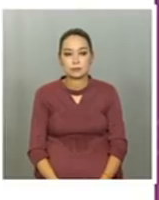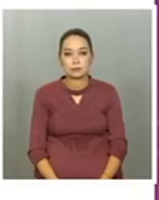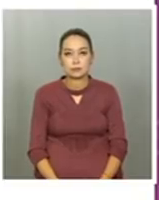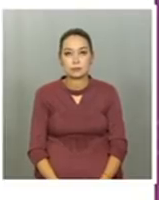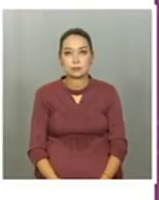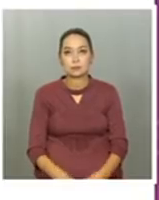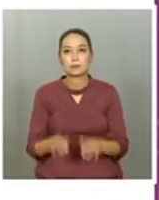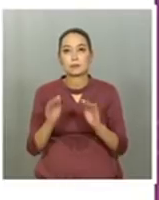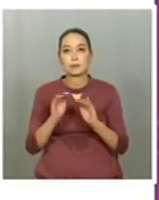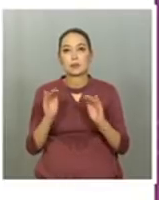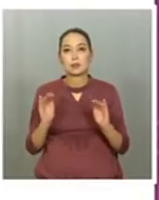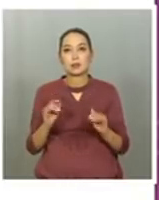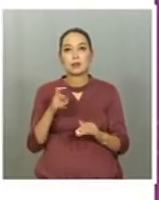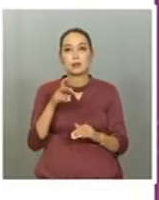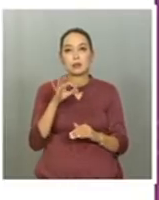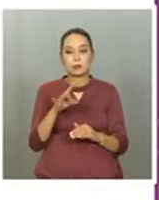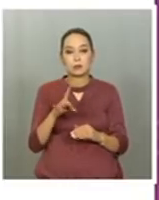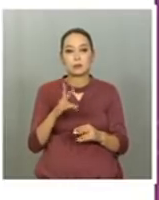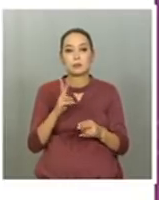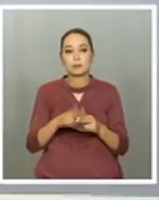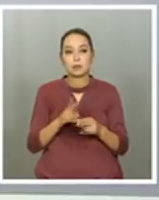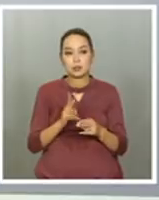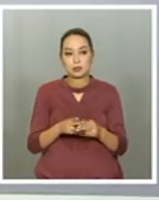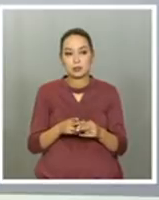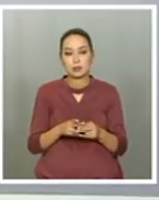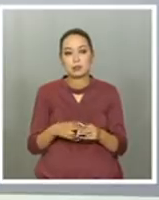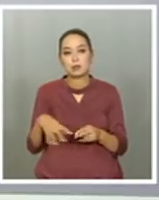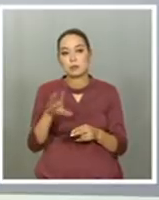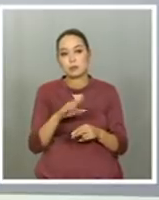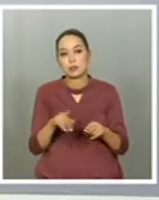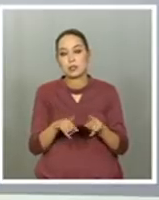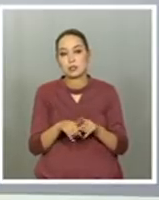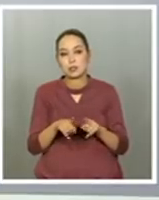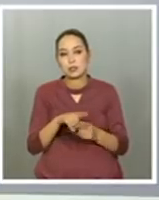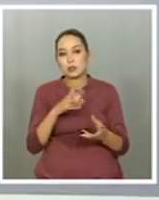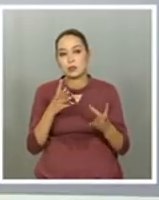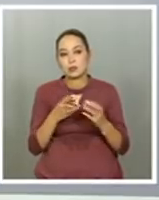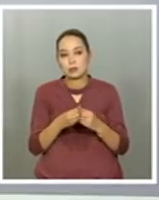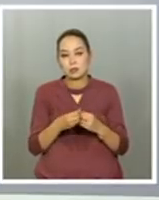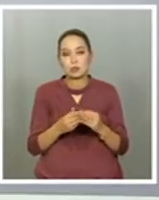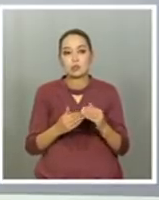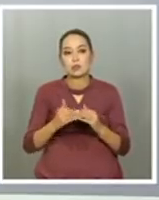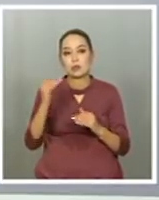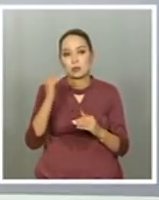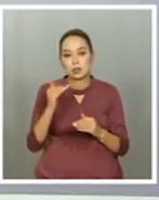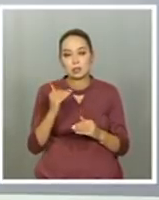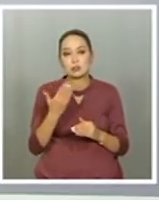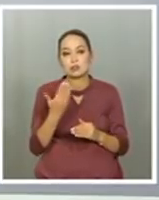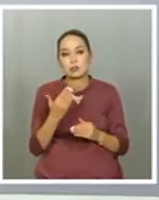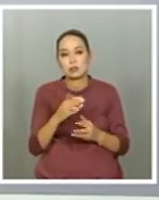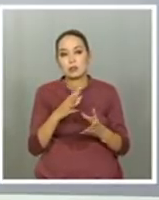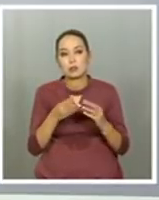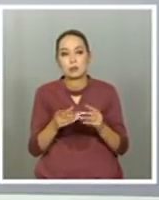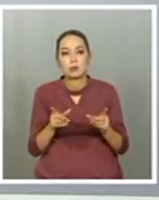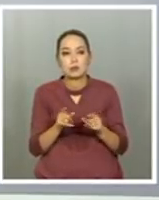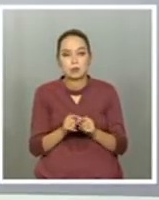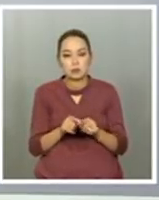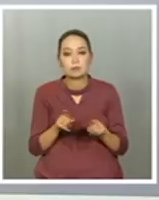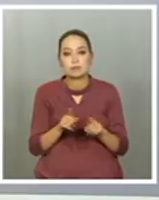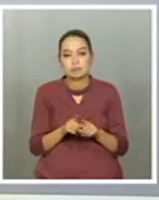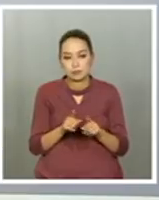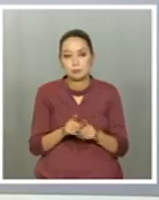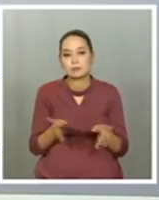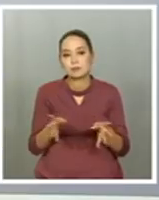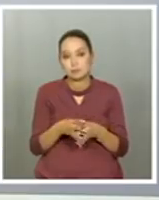хлор металдардың төменгі тотығу дәрежесінен жоғарғы тотығу дәрежесіне дейін тотықтыра алады.